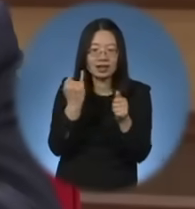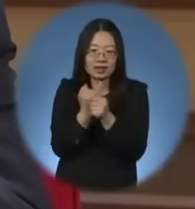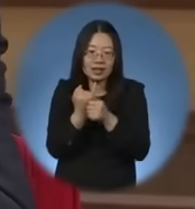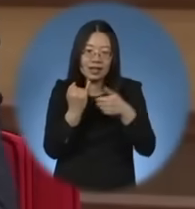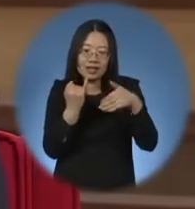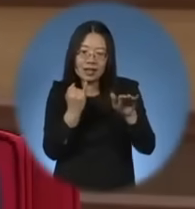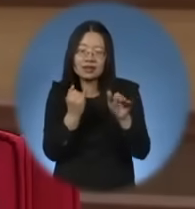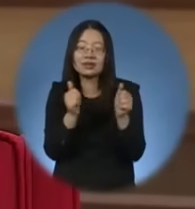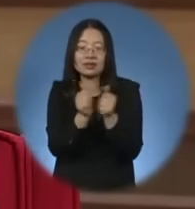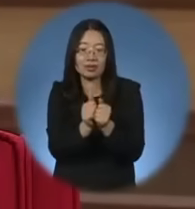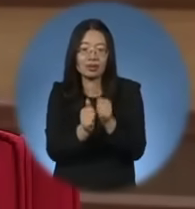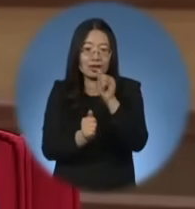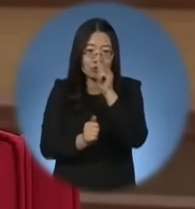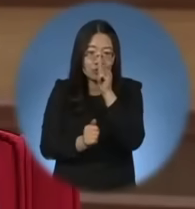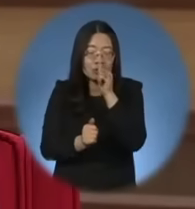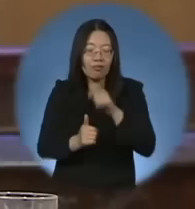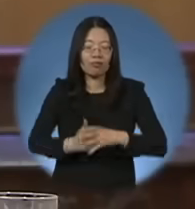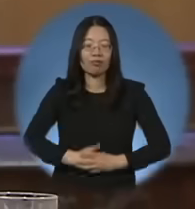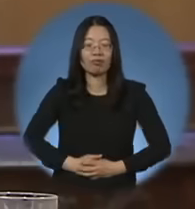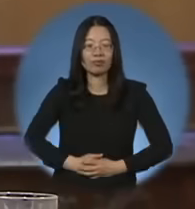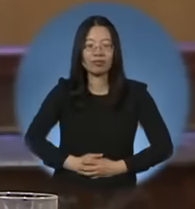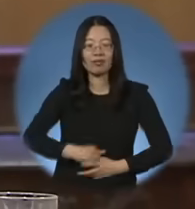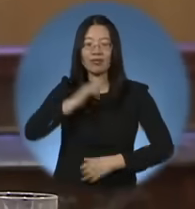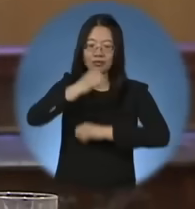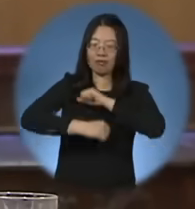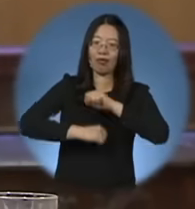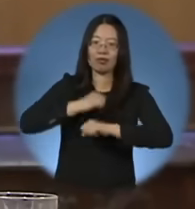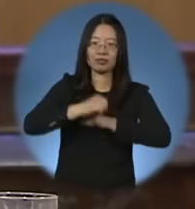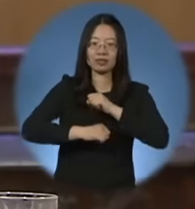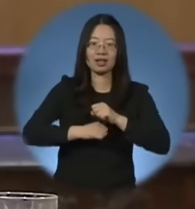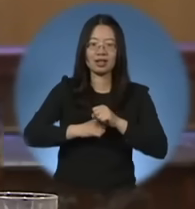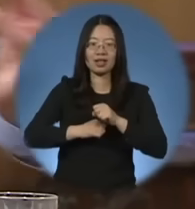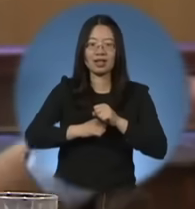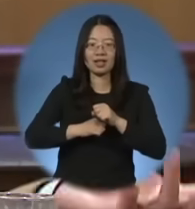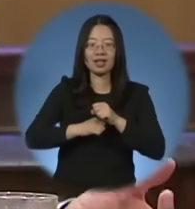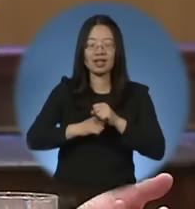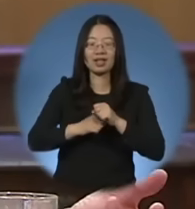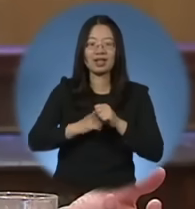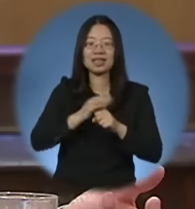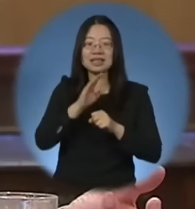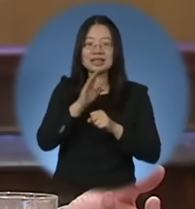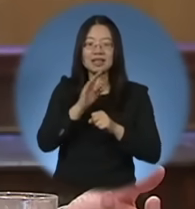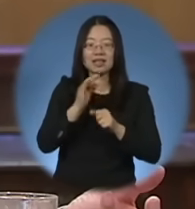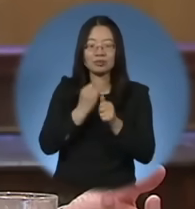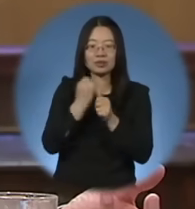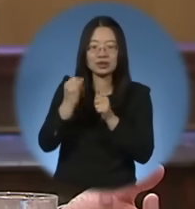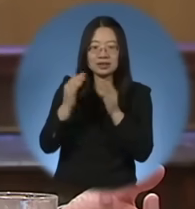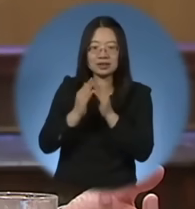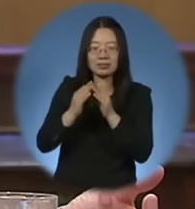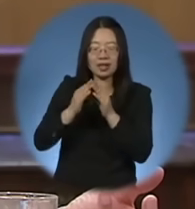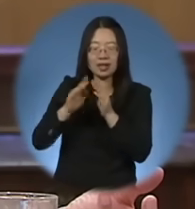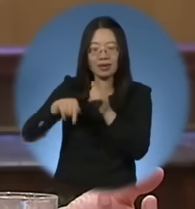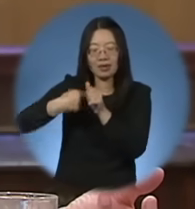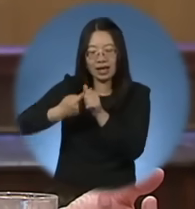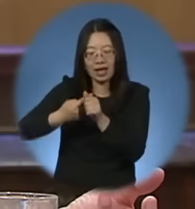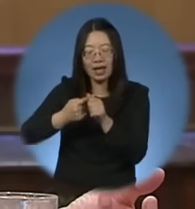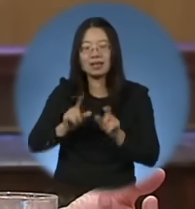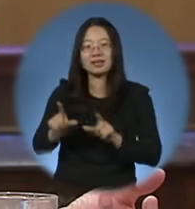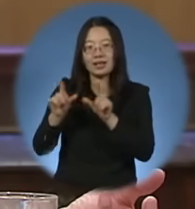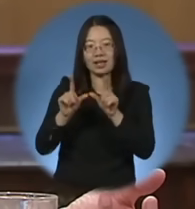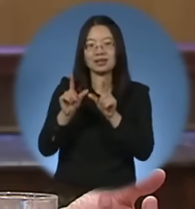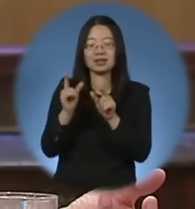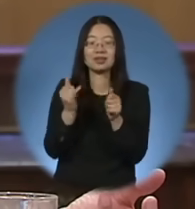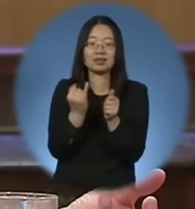장가가는 남자분도 있습니다음 자유롭게 그니까 초과 사리 하러 가는네 초가사랑 하는